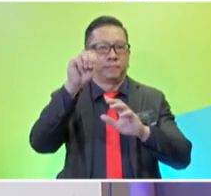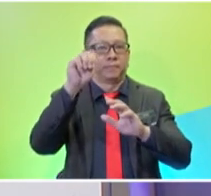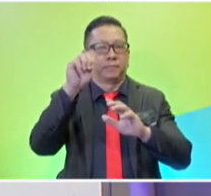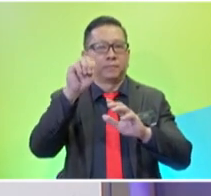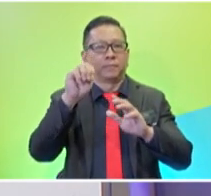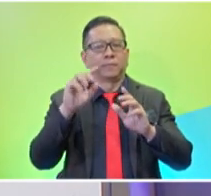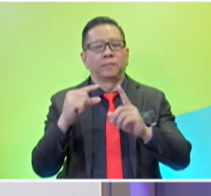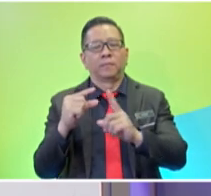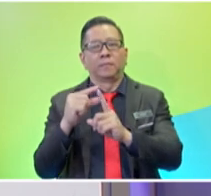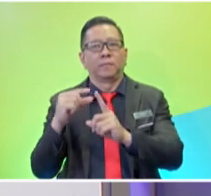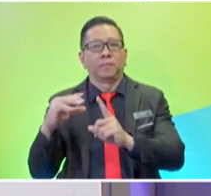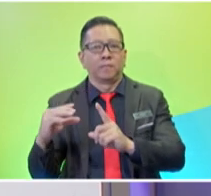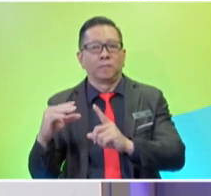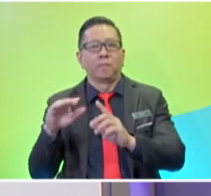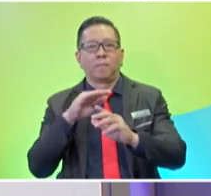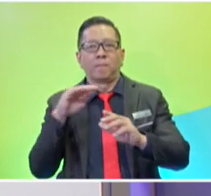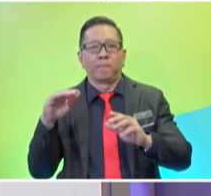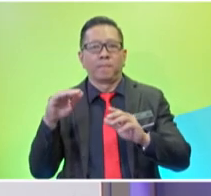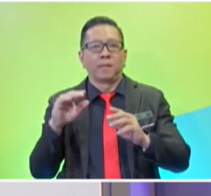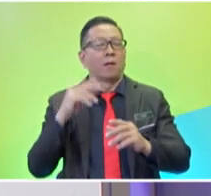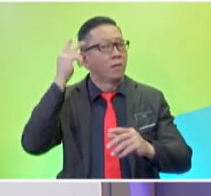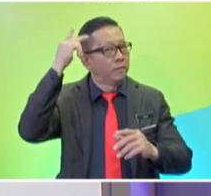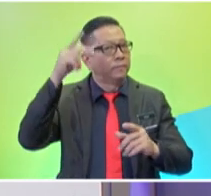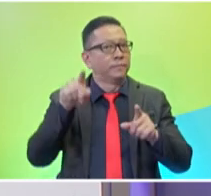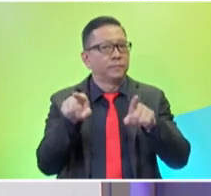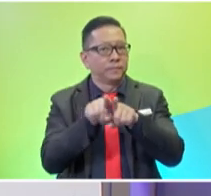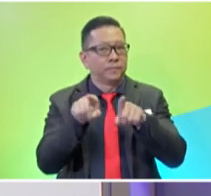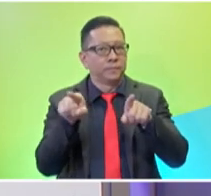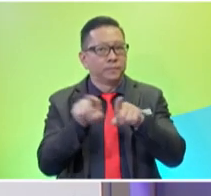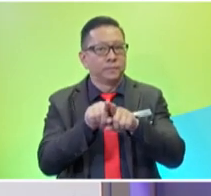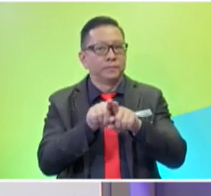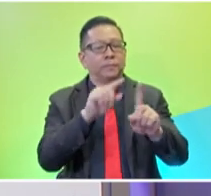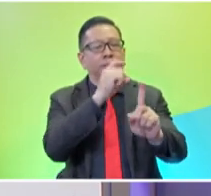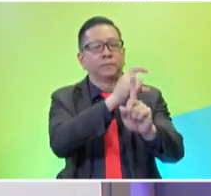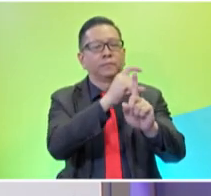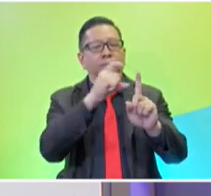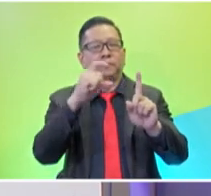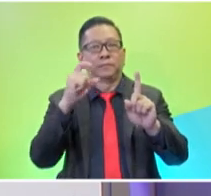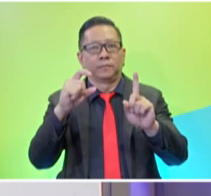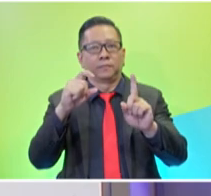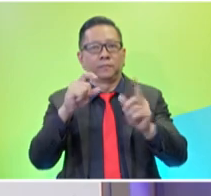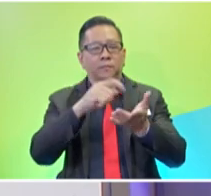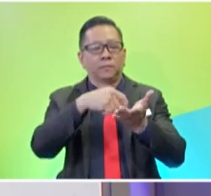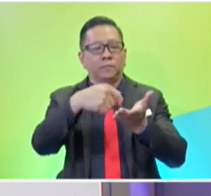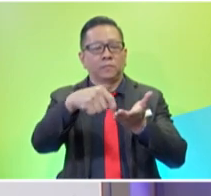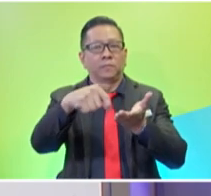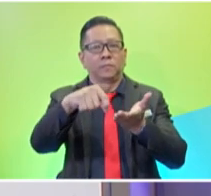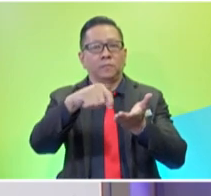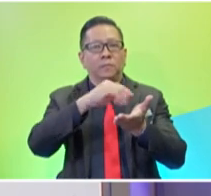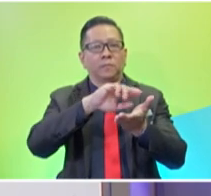tapi konsepnya adalah sama Misbah kita perlu tulis dalam quantity yang sama yaitu